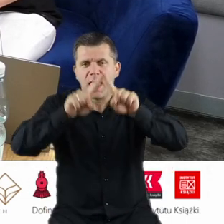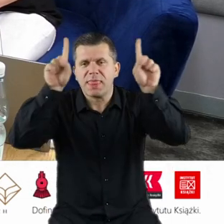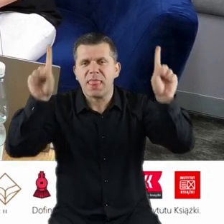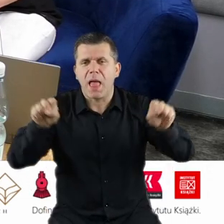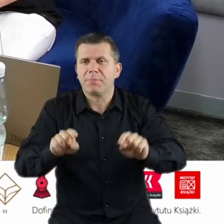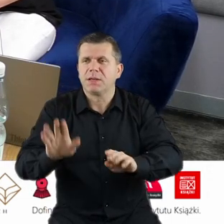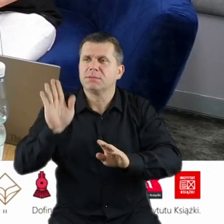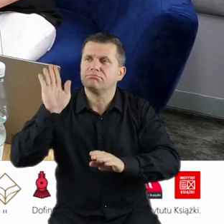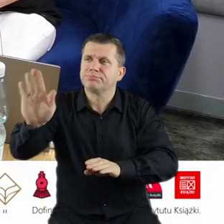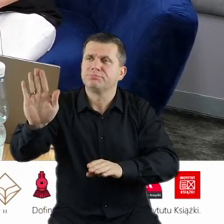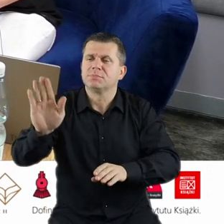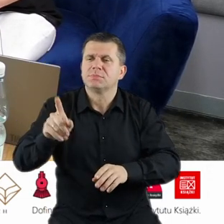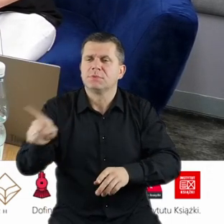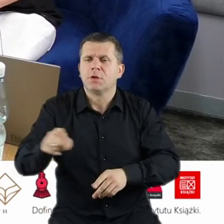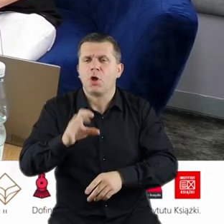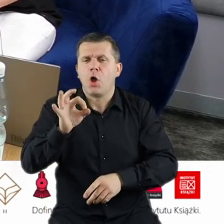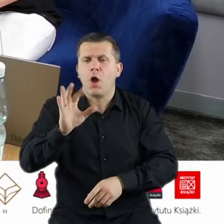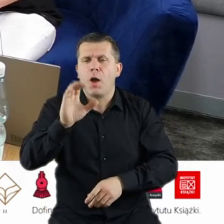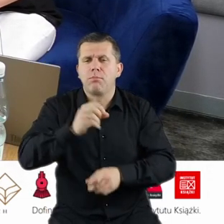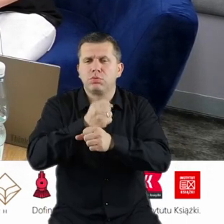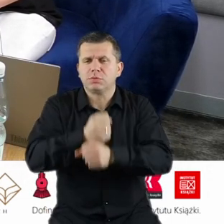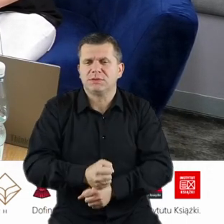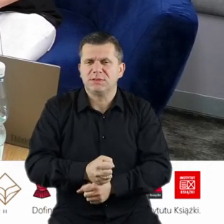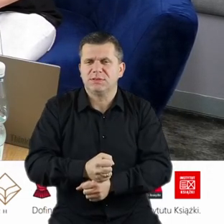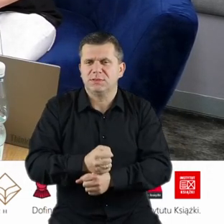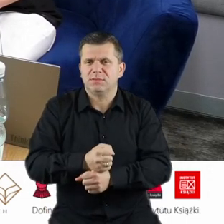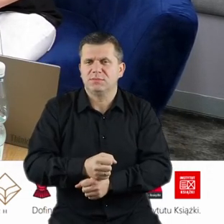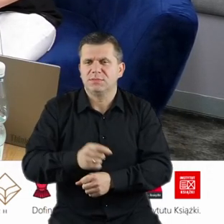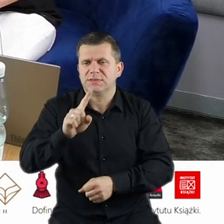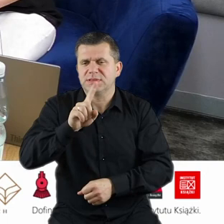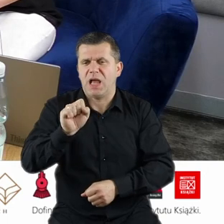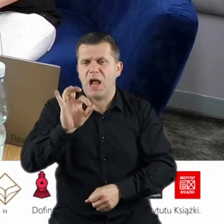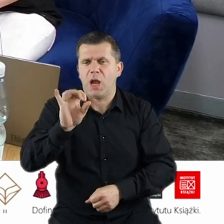tablicy w byłym obozie zagłady,